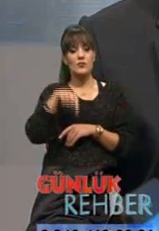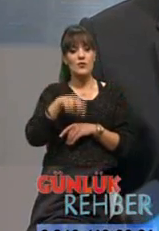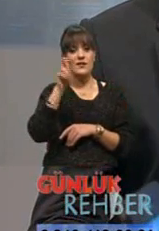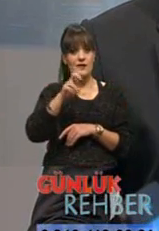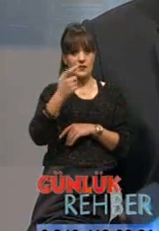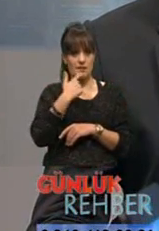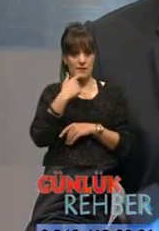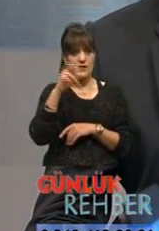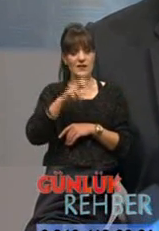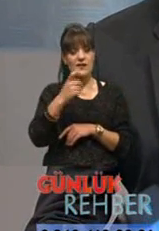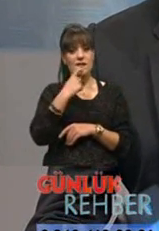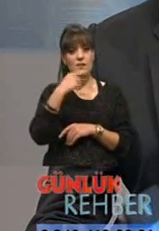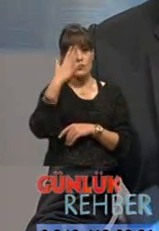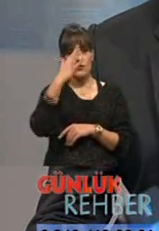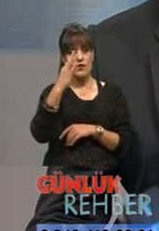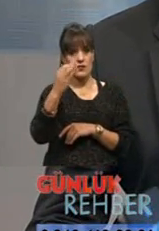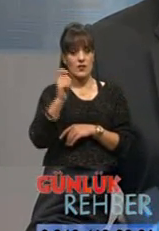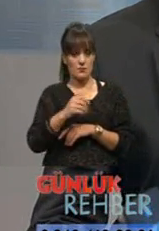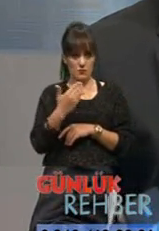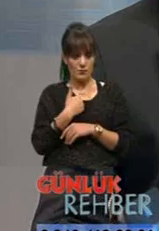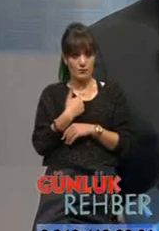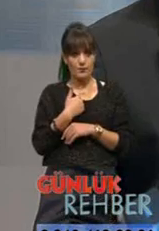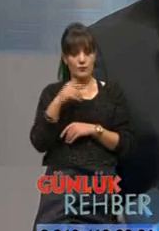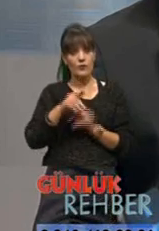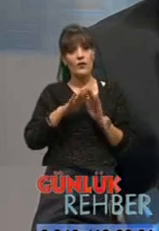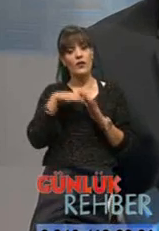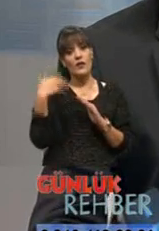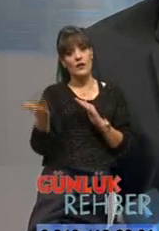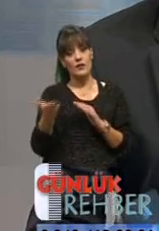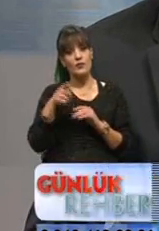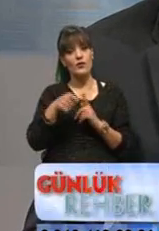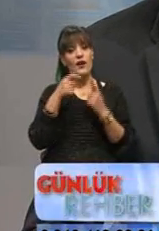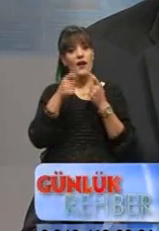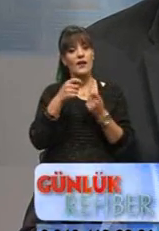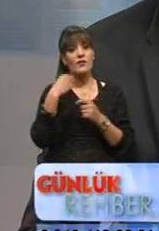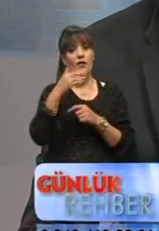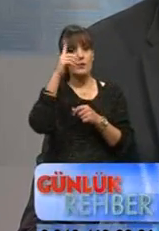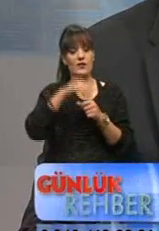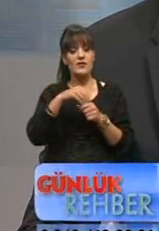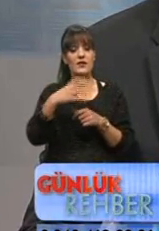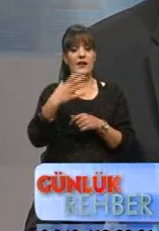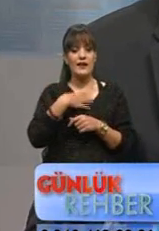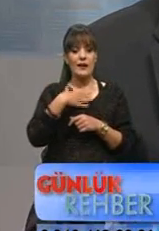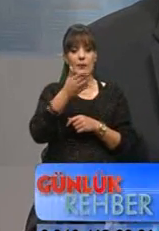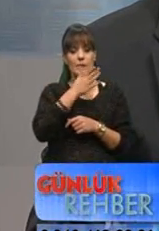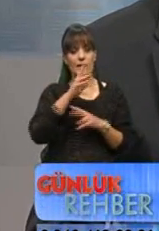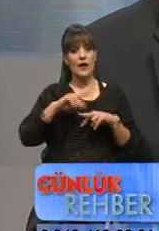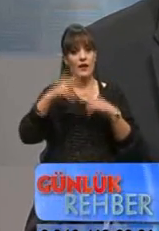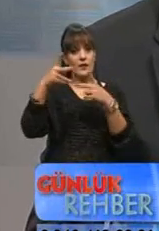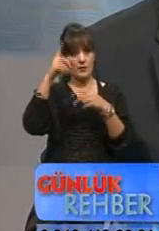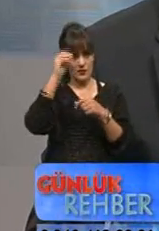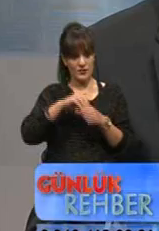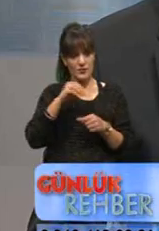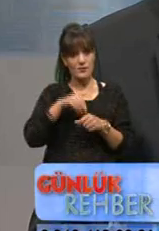8. senem, 8 senedir profesyonel yapıyorum. Bunun dışında işte bu eğitimleri vermek için, yani kendi bilgilerimizi aktarmak